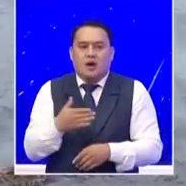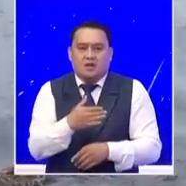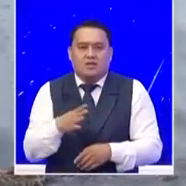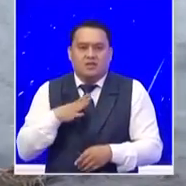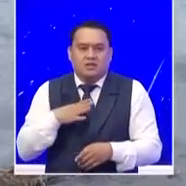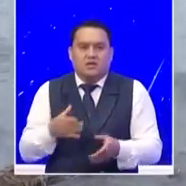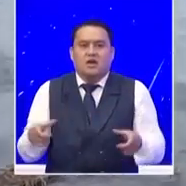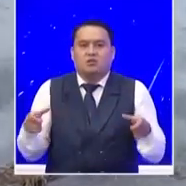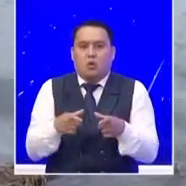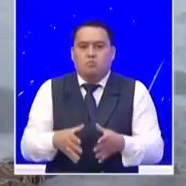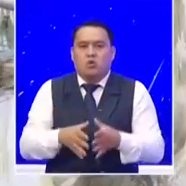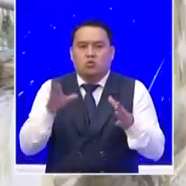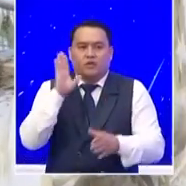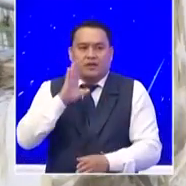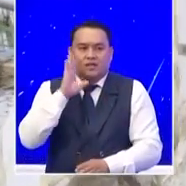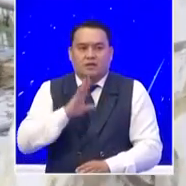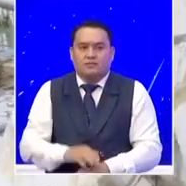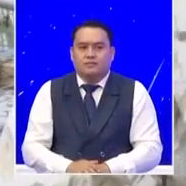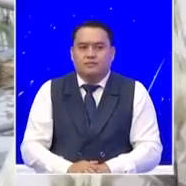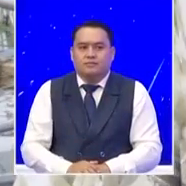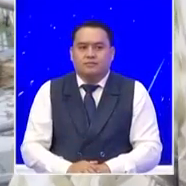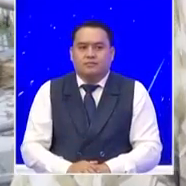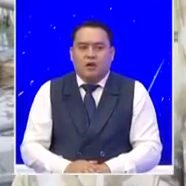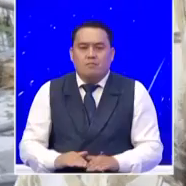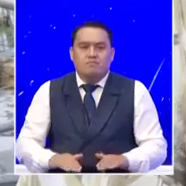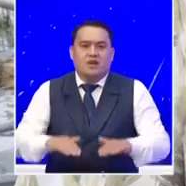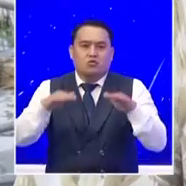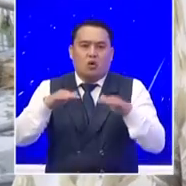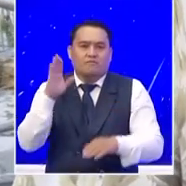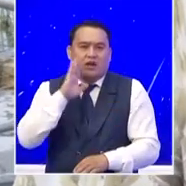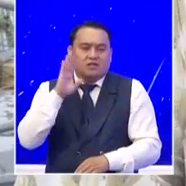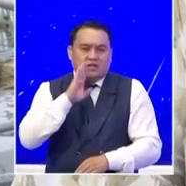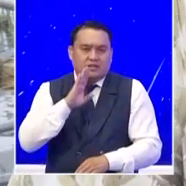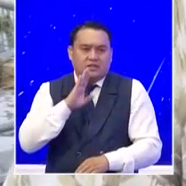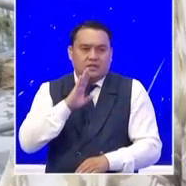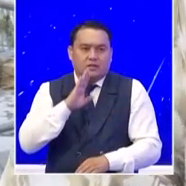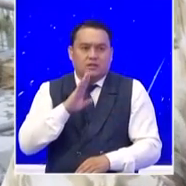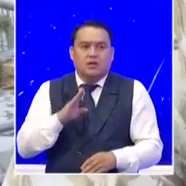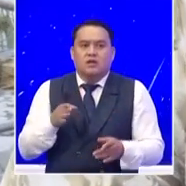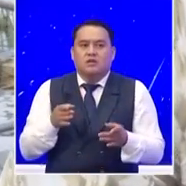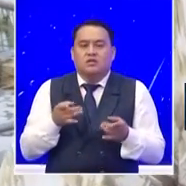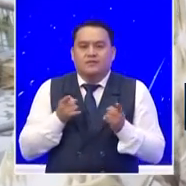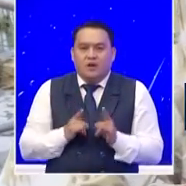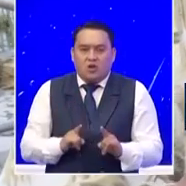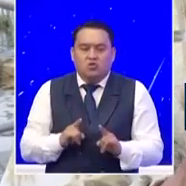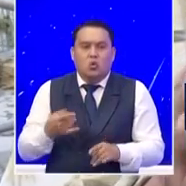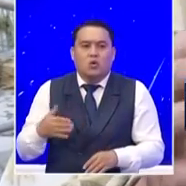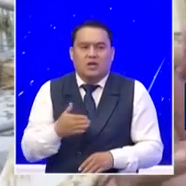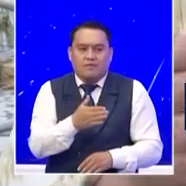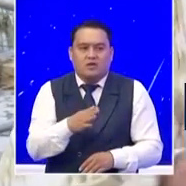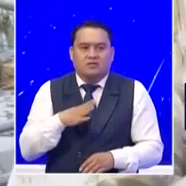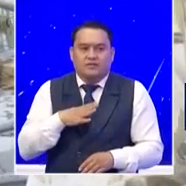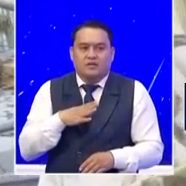оказываются изолированы от большой воды. При подъеме воды, значит, маточное поголовье, которое